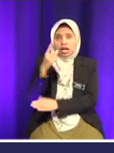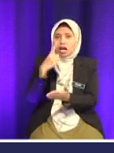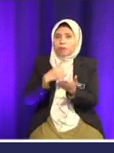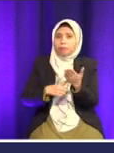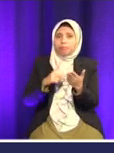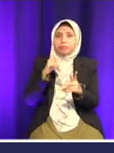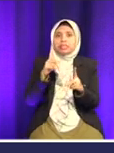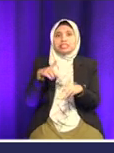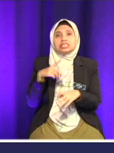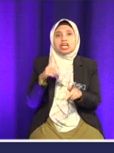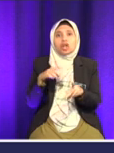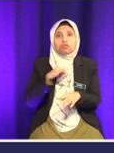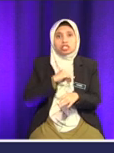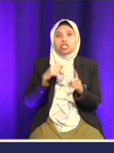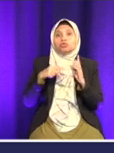Tunjukkan